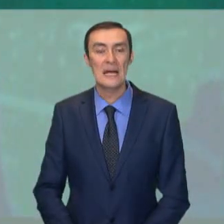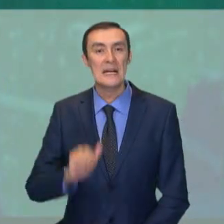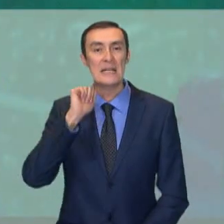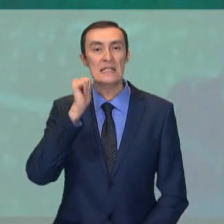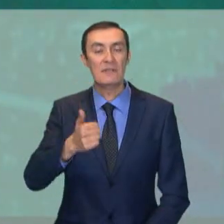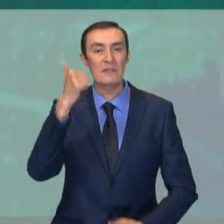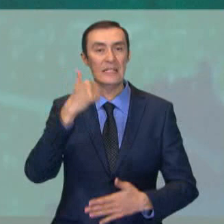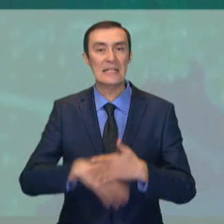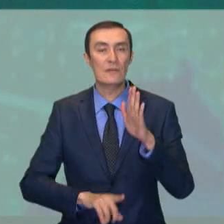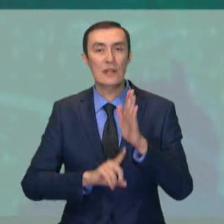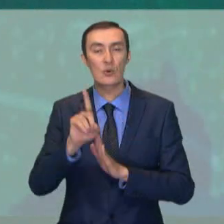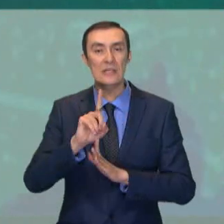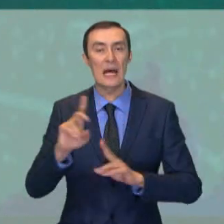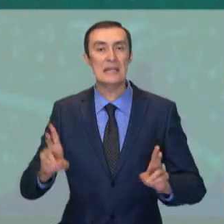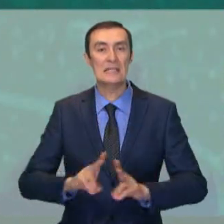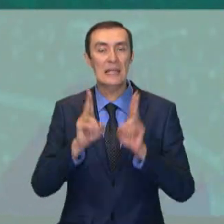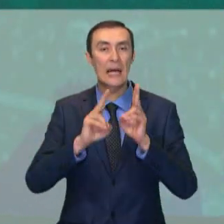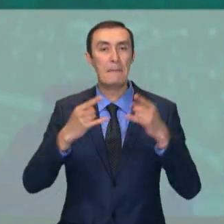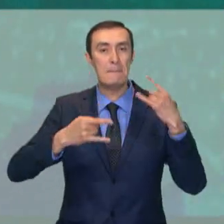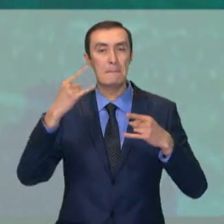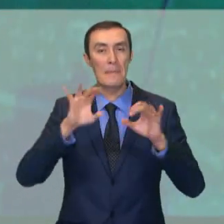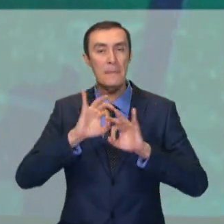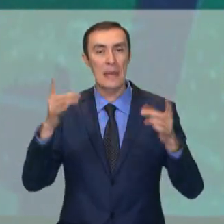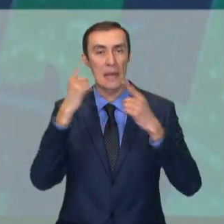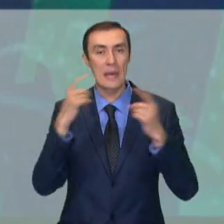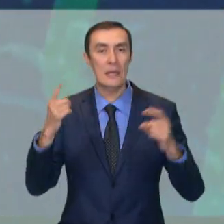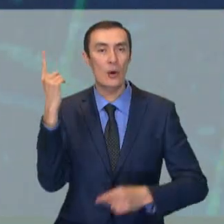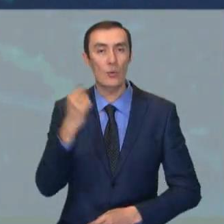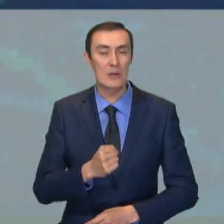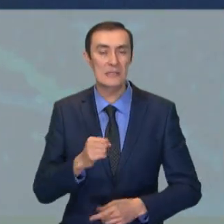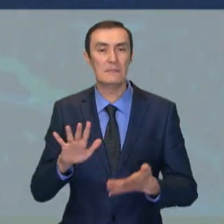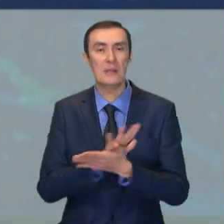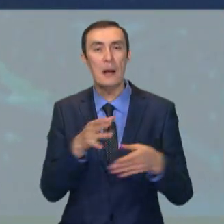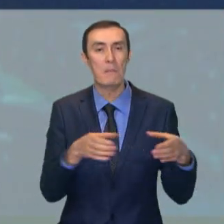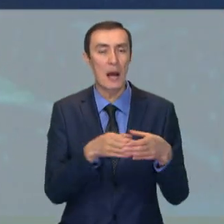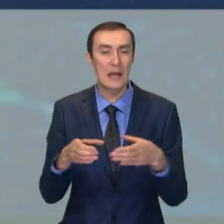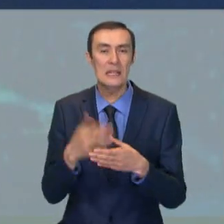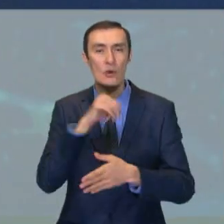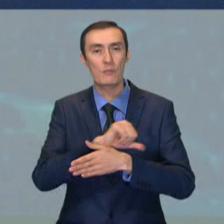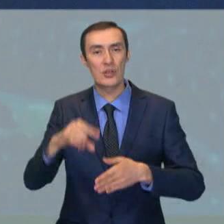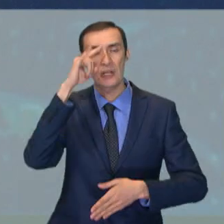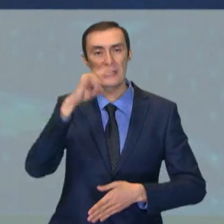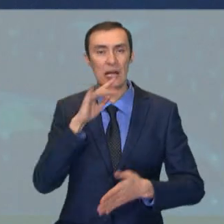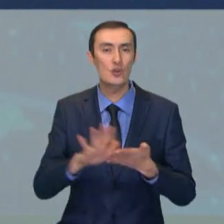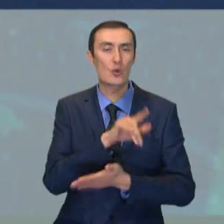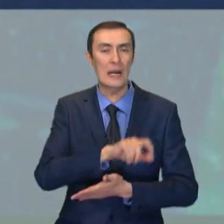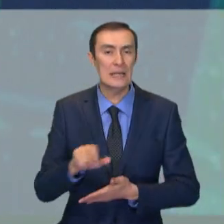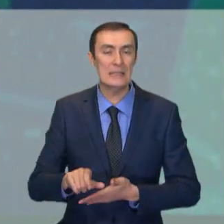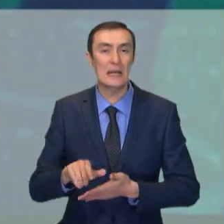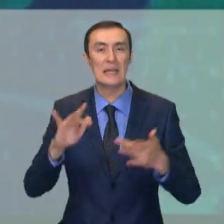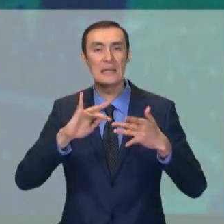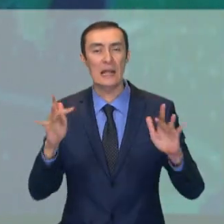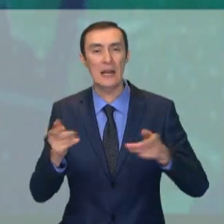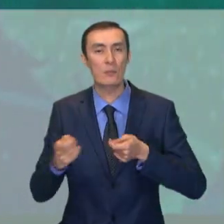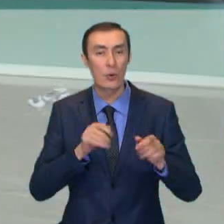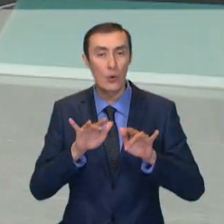Завтра в столице стартует Астана Медиа Уик. Руководители СМИ и продакшн-студии Казахстана и зарубежья, журналисты и блогеры соберутся,